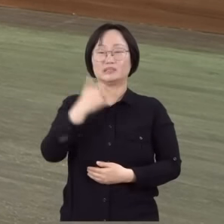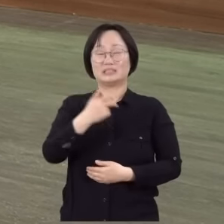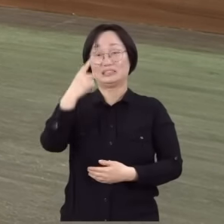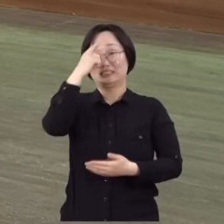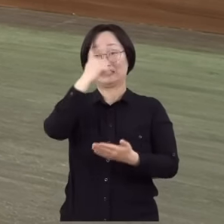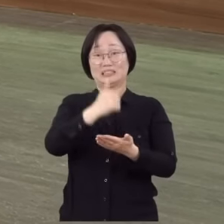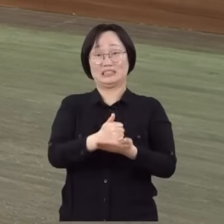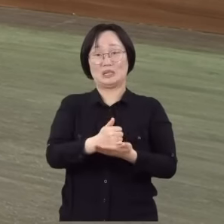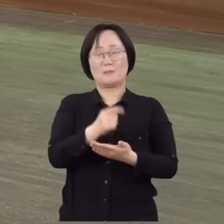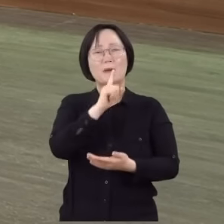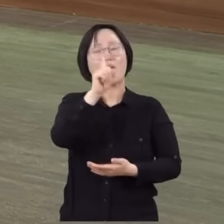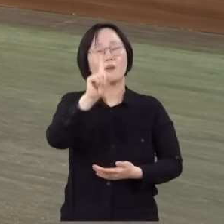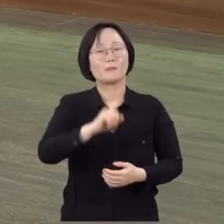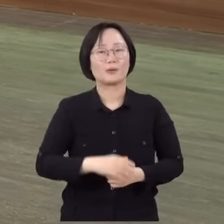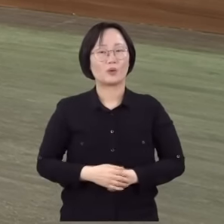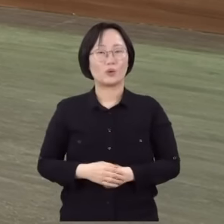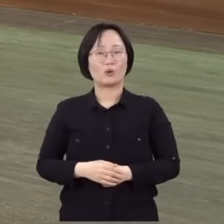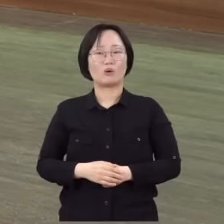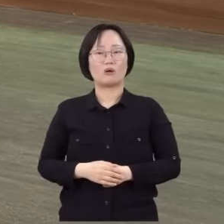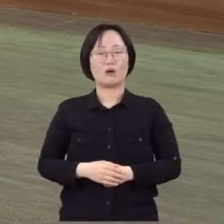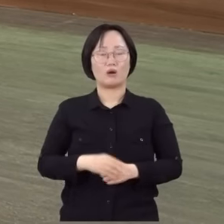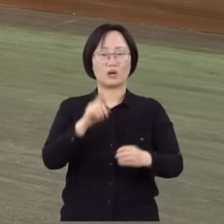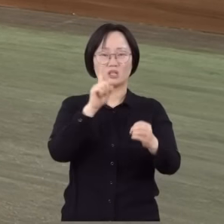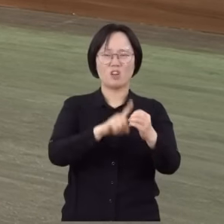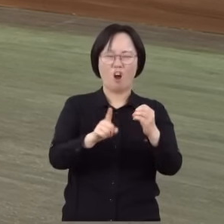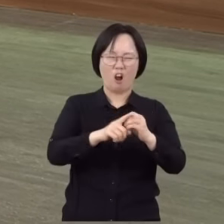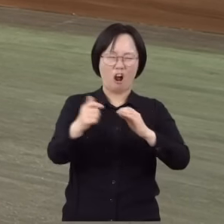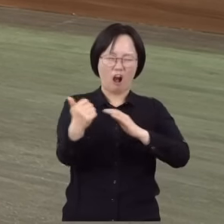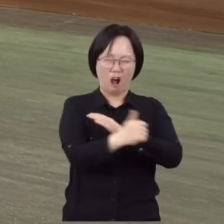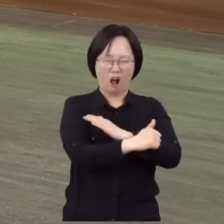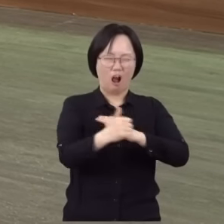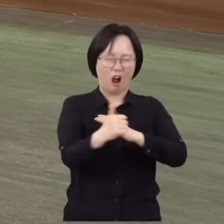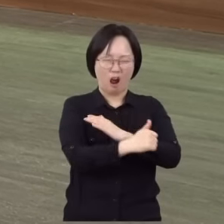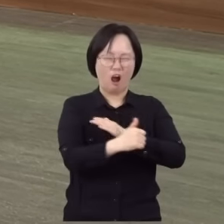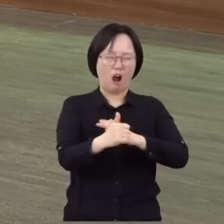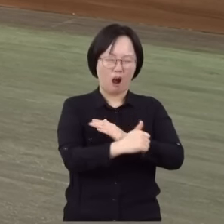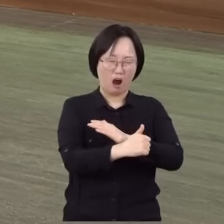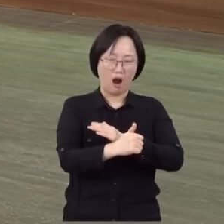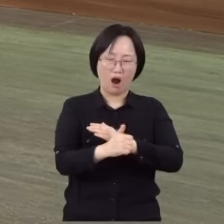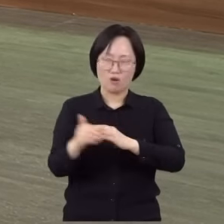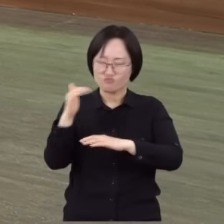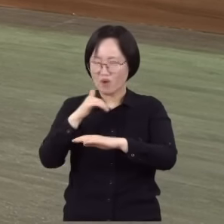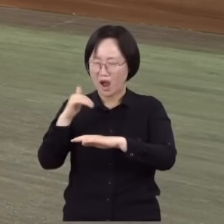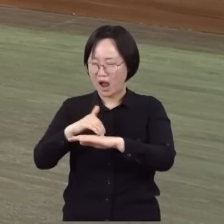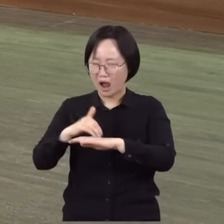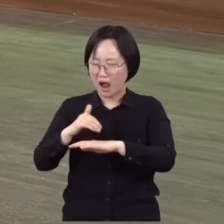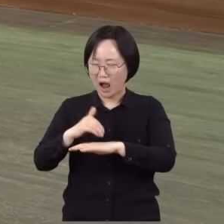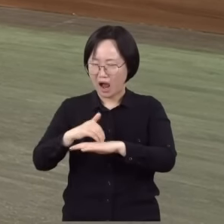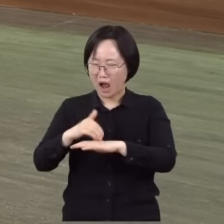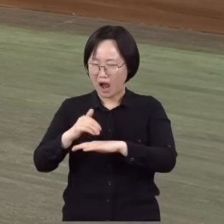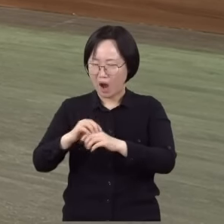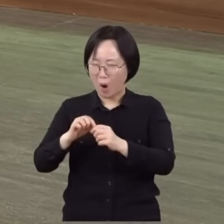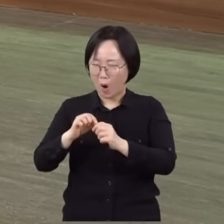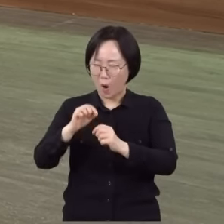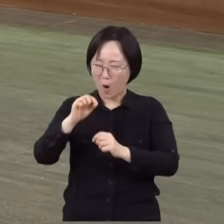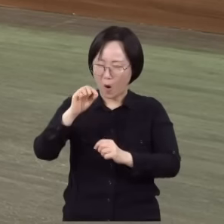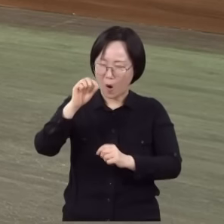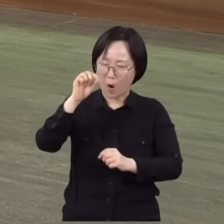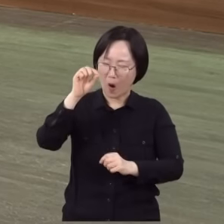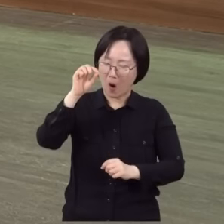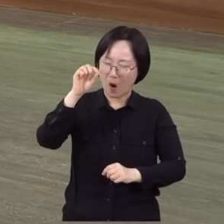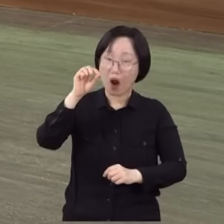하셨냐면 아무리 절에 오래 다니고 아무리 수행을 오래했어도 죽음이 코